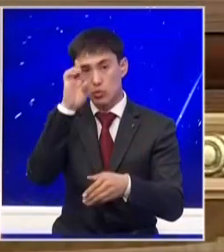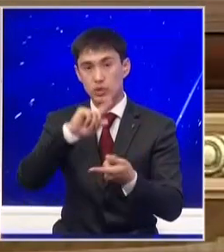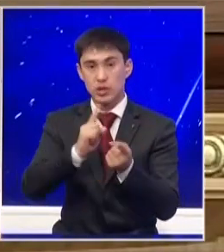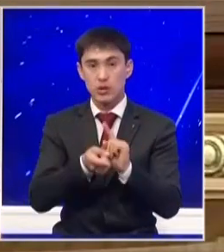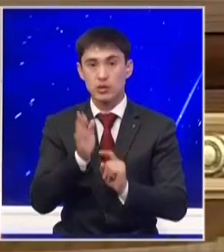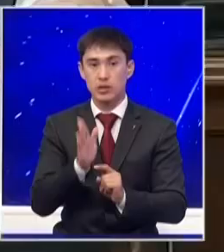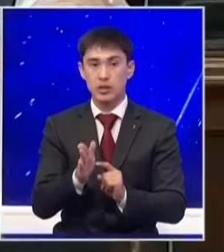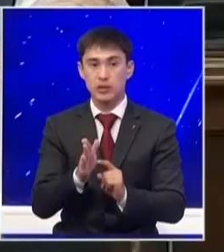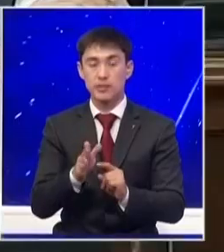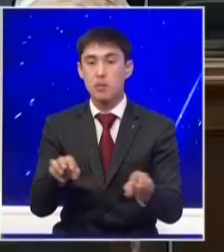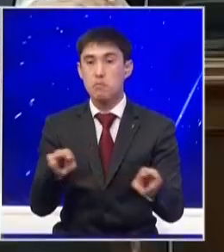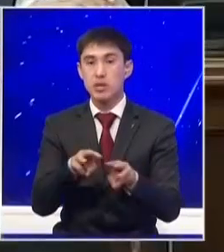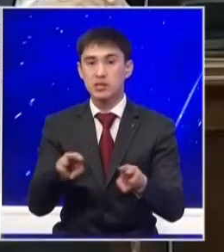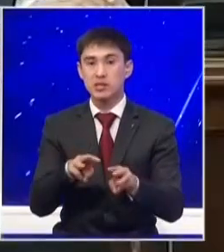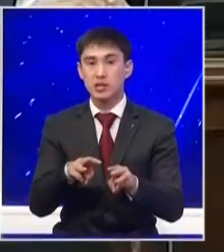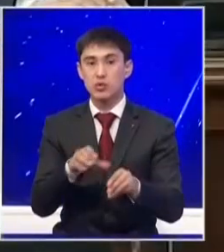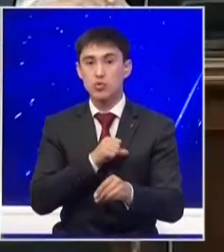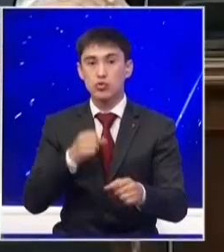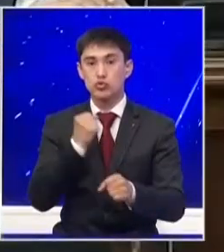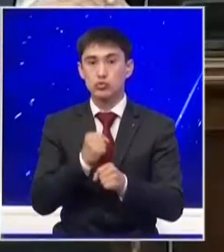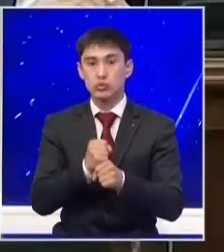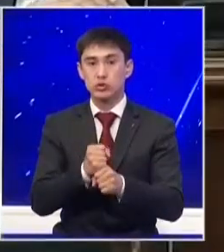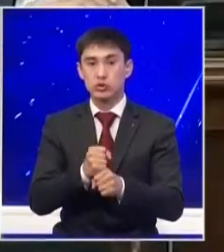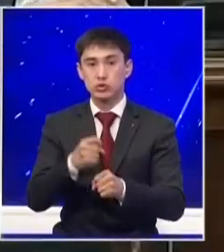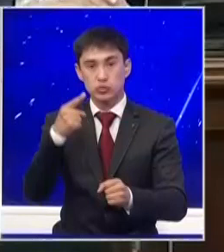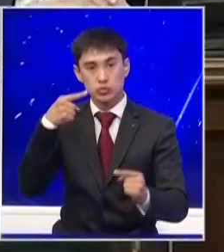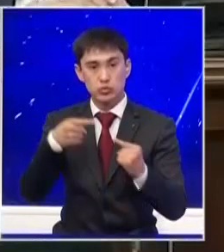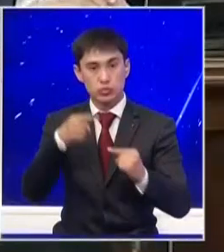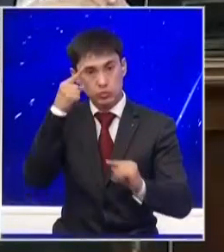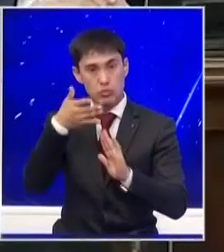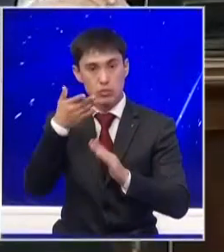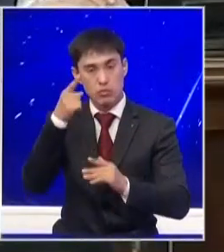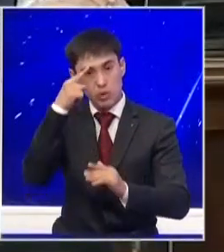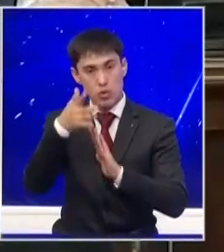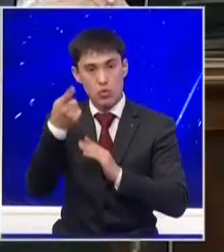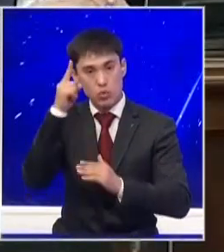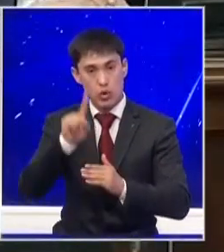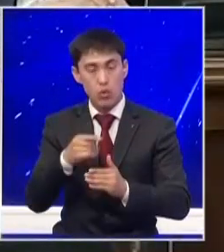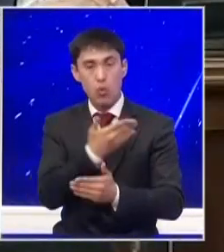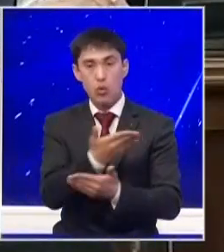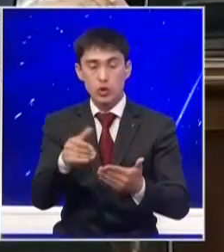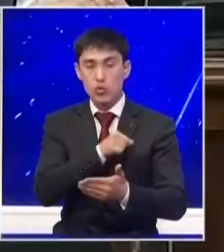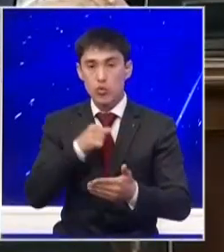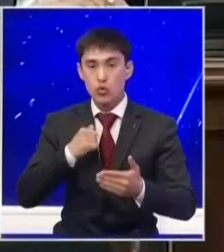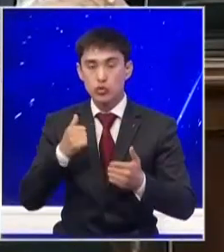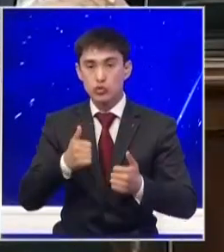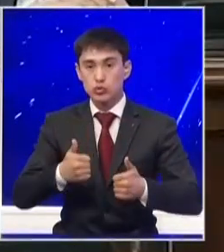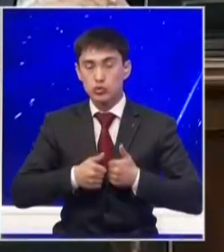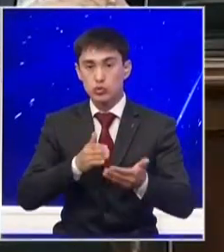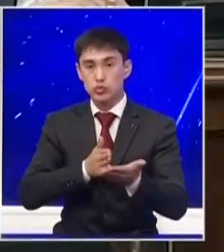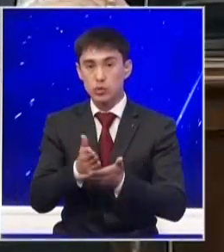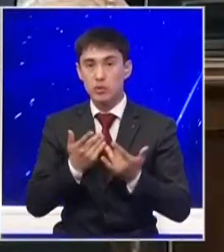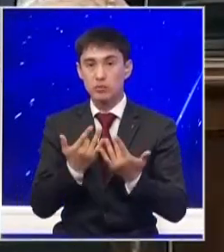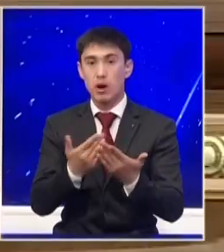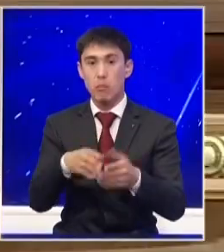айналады. Министрлердің өз жұмысын жетік білуі ғана жеткіліксіз. Олар өз ұстанымын